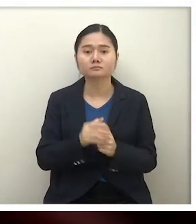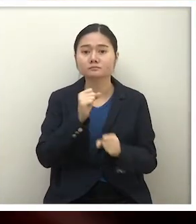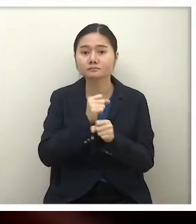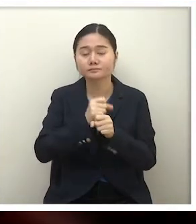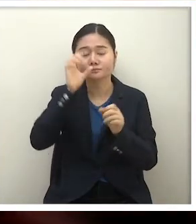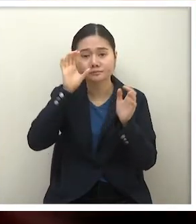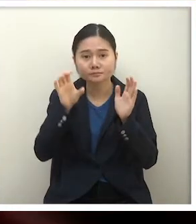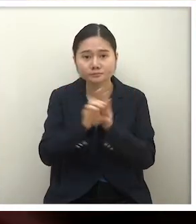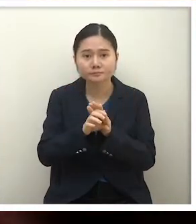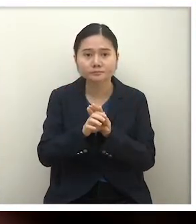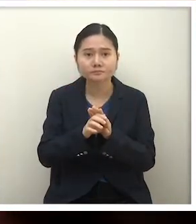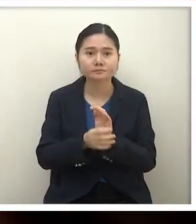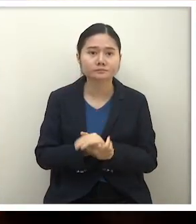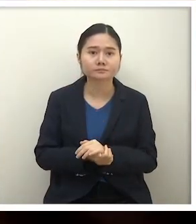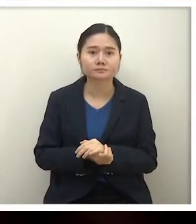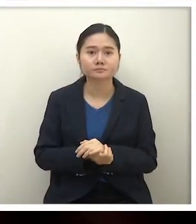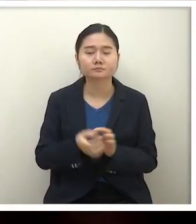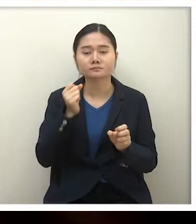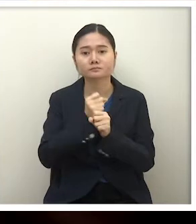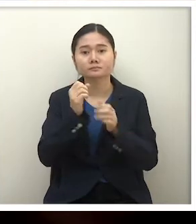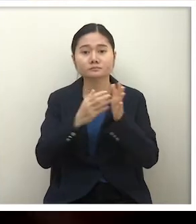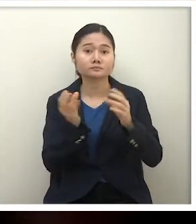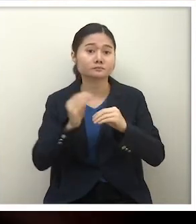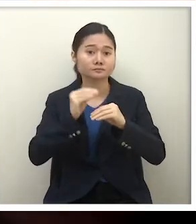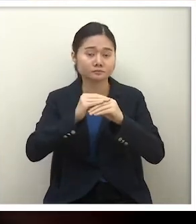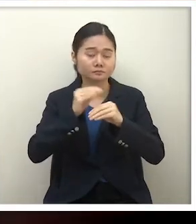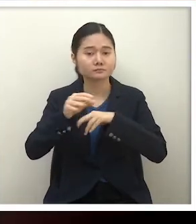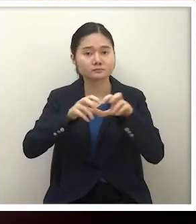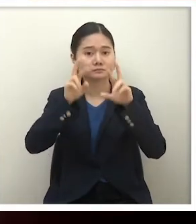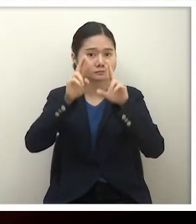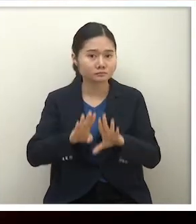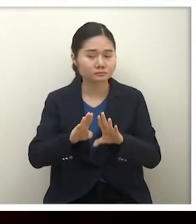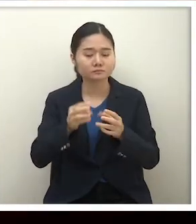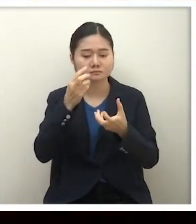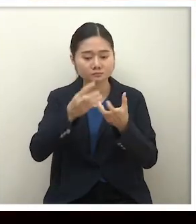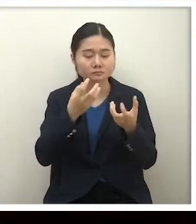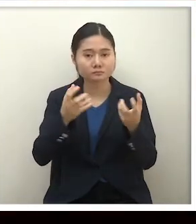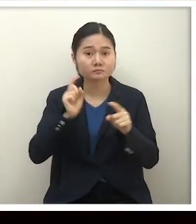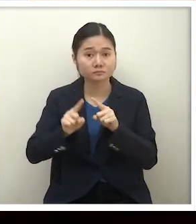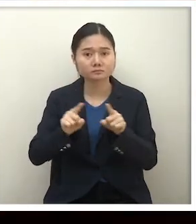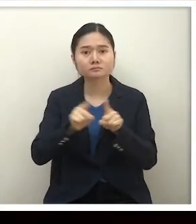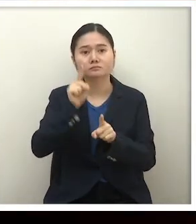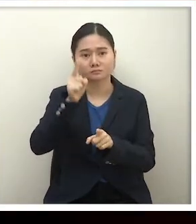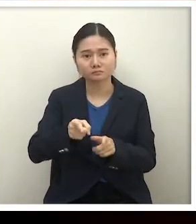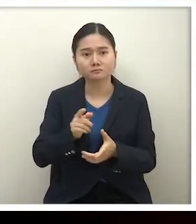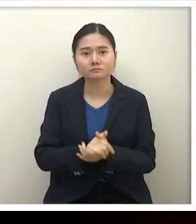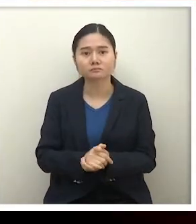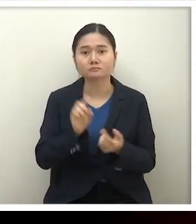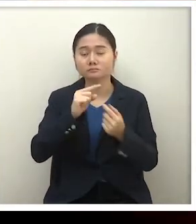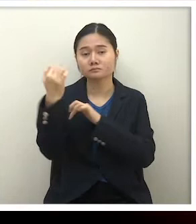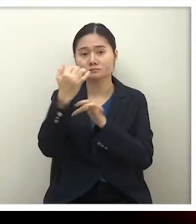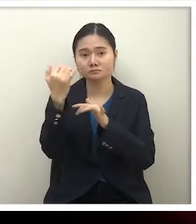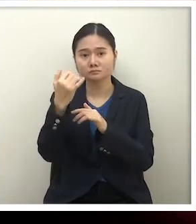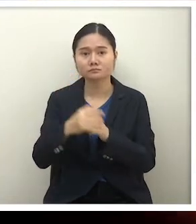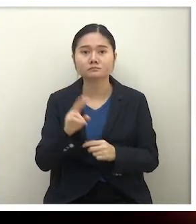ภาพตัวนี้เนี่ยเข้าไปแต่งสีแต่งรูปแบบวัสดุต่างๆที่เหมือนจริงมากขึ้นอยู่ในคอมพิวเตอร์โด